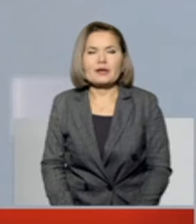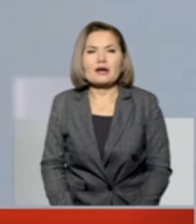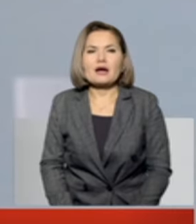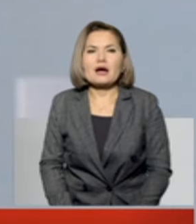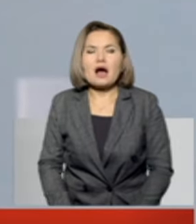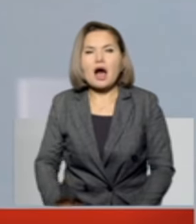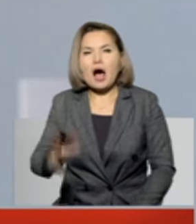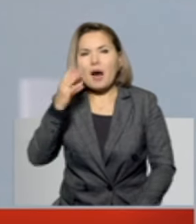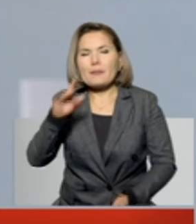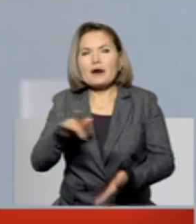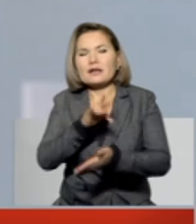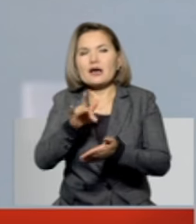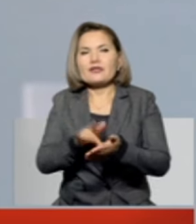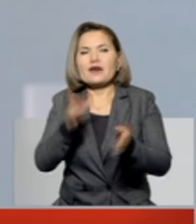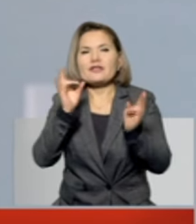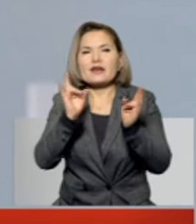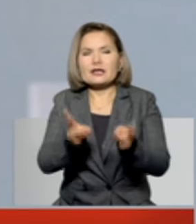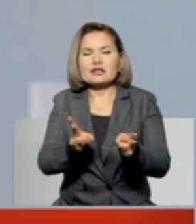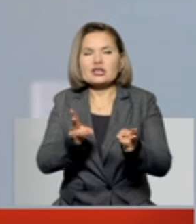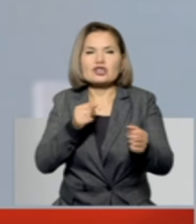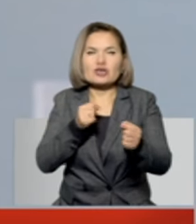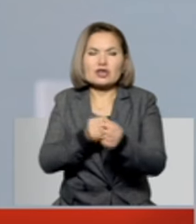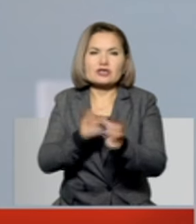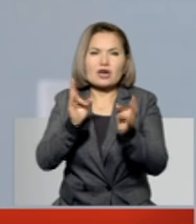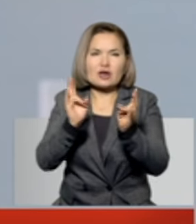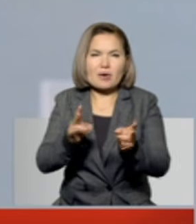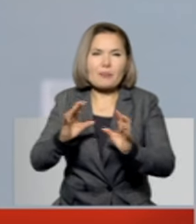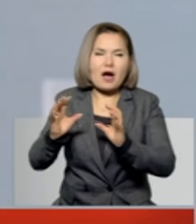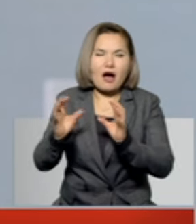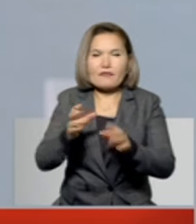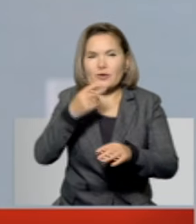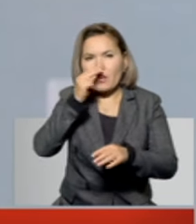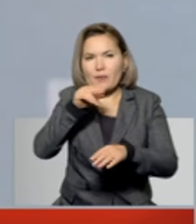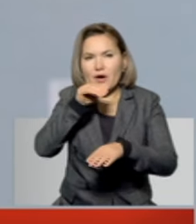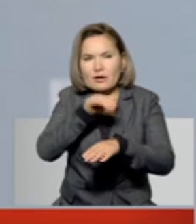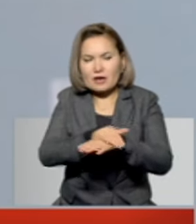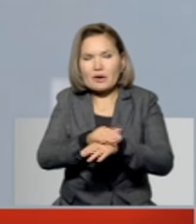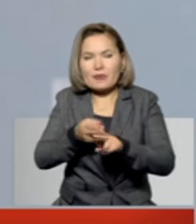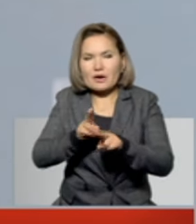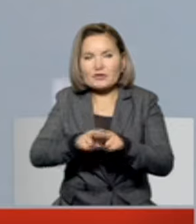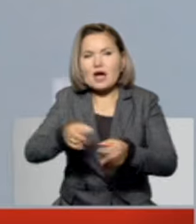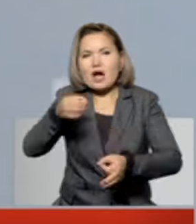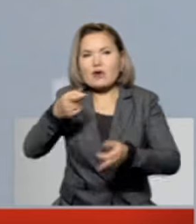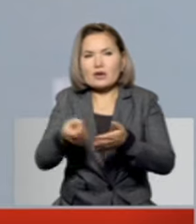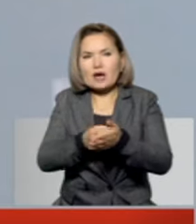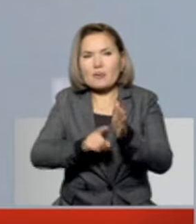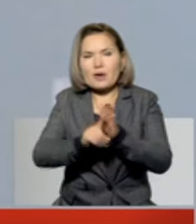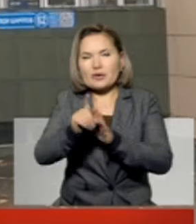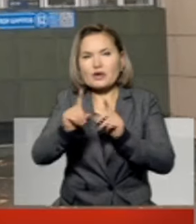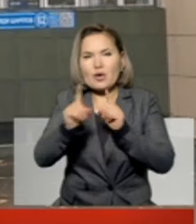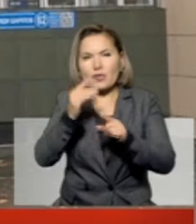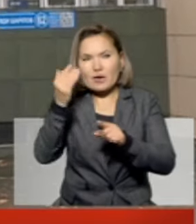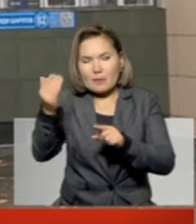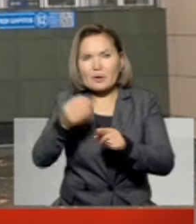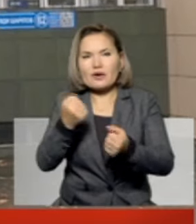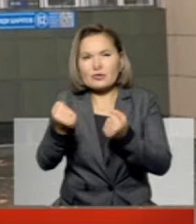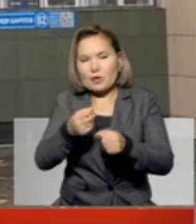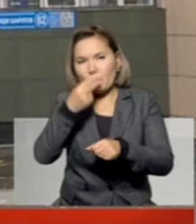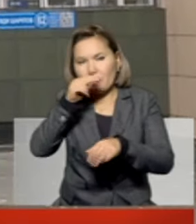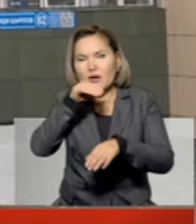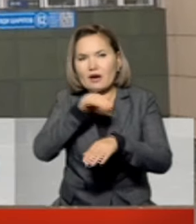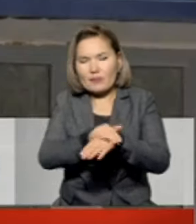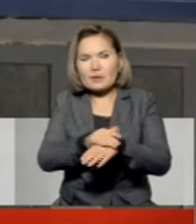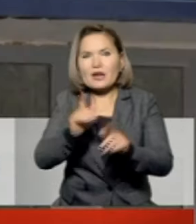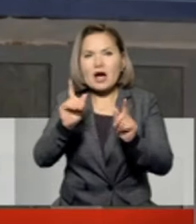Өзгеде ақпарат. Алматыда қайғылы оқиғамен аяқталған автобус апатына қатысты сот өтіп жатыр. Отырыста айыпталушы өз кінәсін